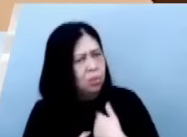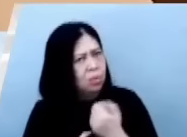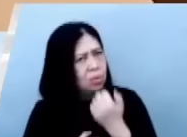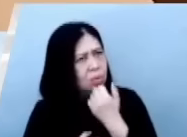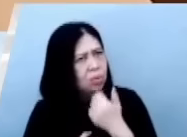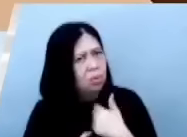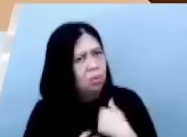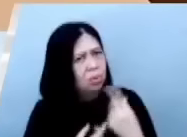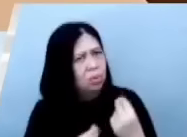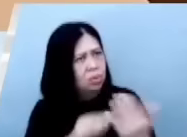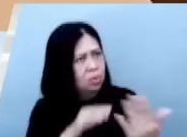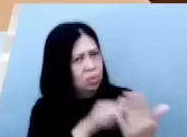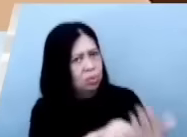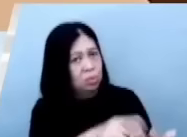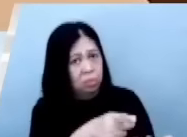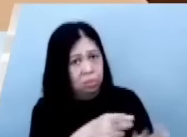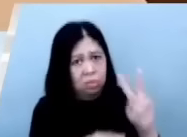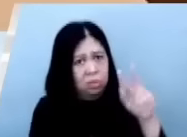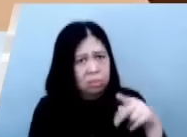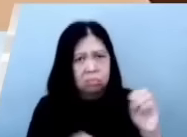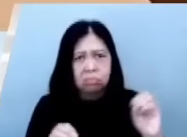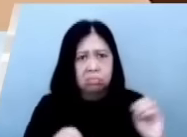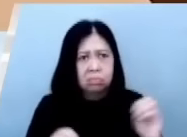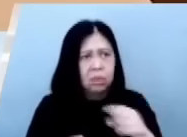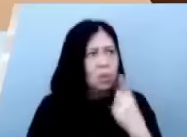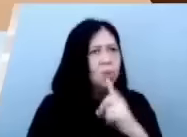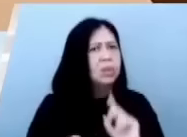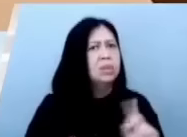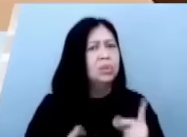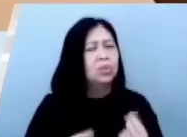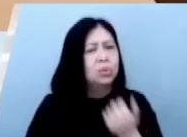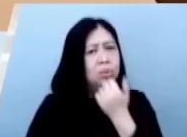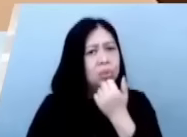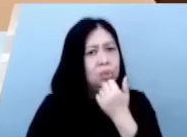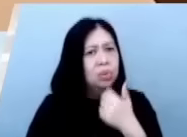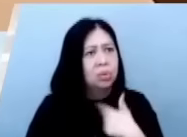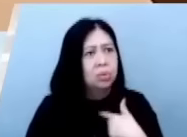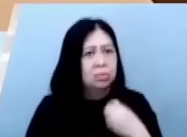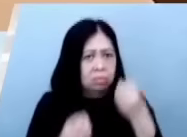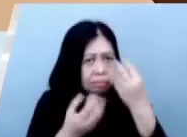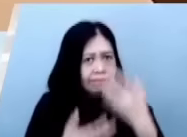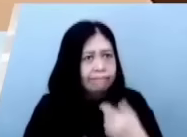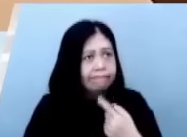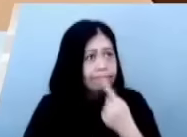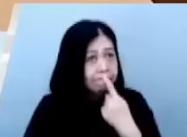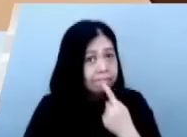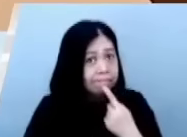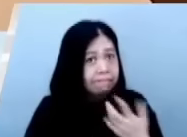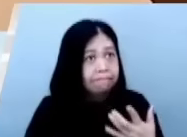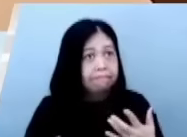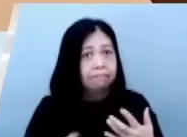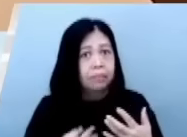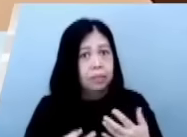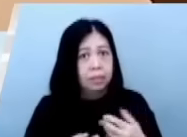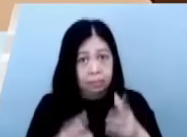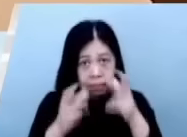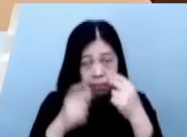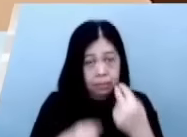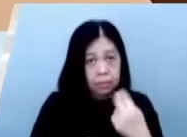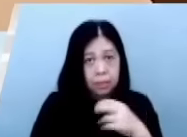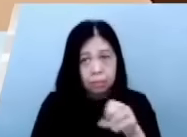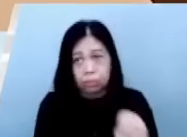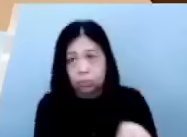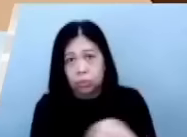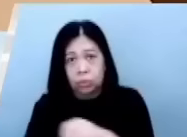attack her. Please identify those actuations, if any, kung nakikinig siya sa mga marites o kung